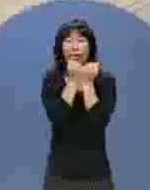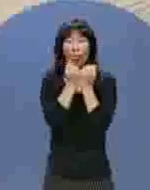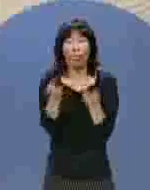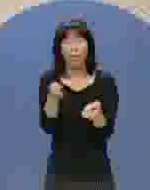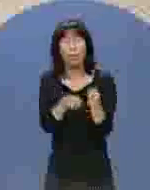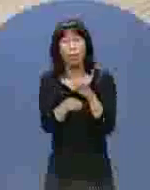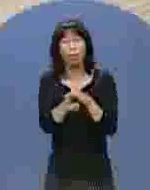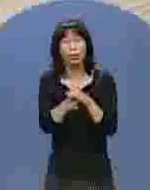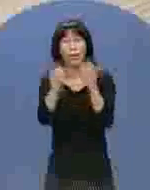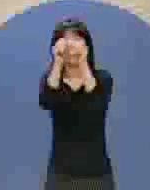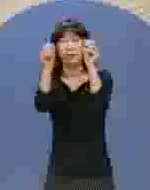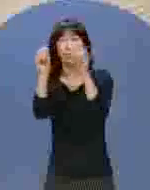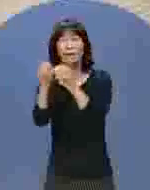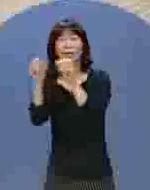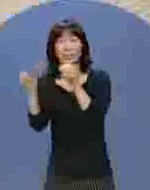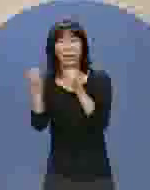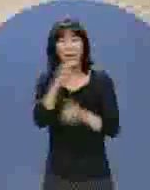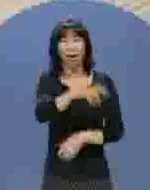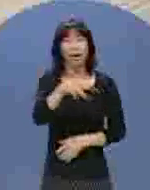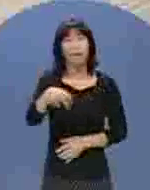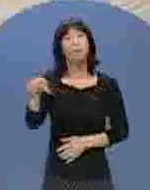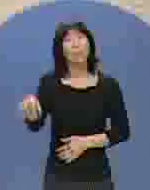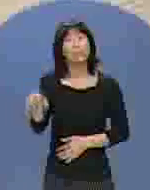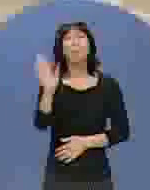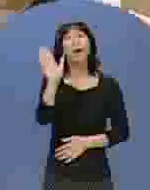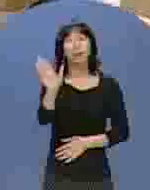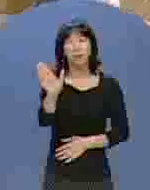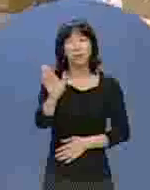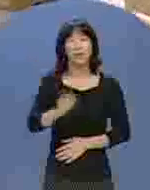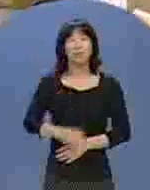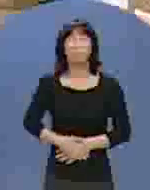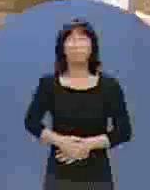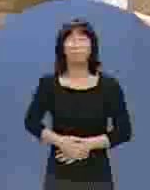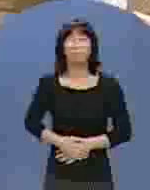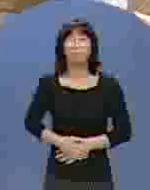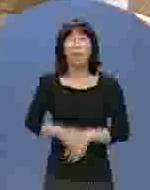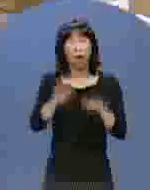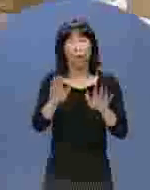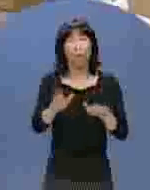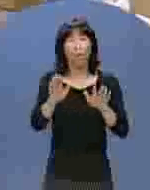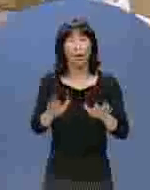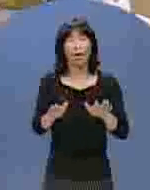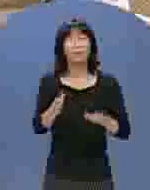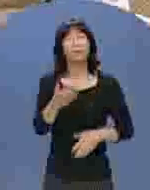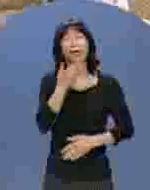今回作る七夕飾りにもなくてはならないのが短冊です。